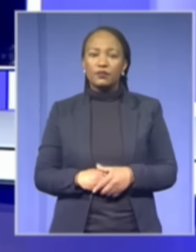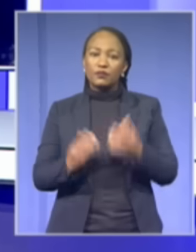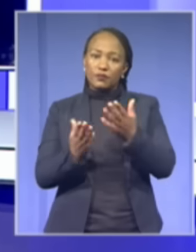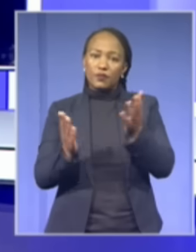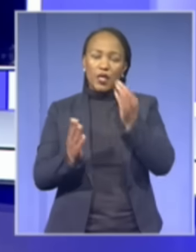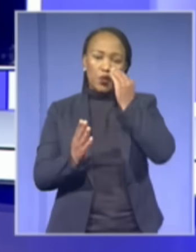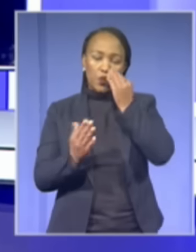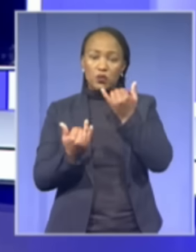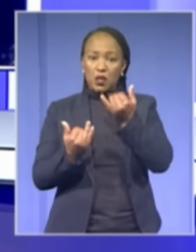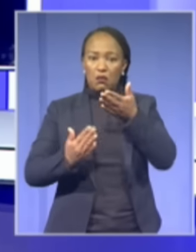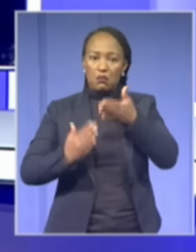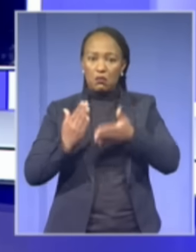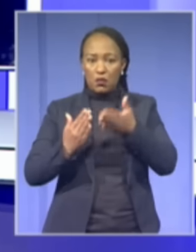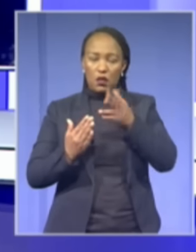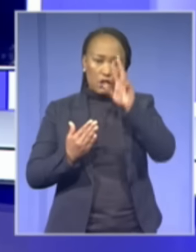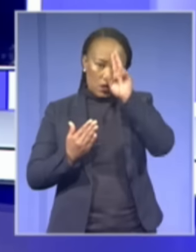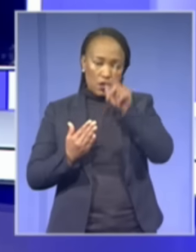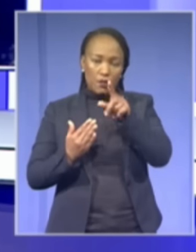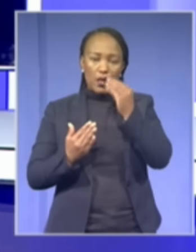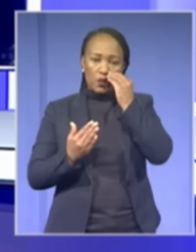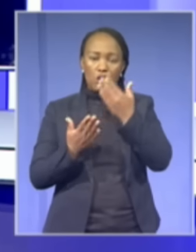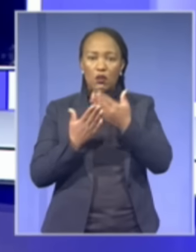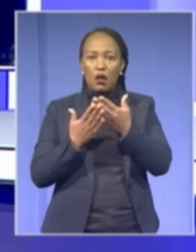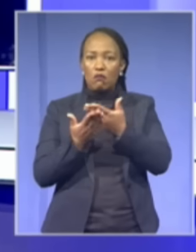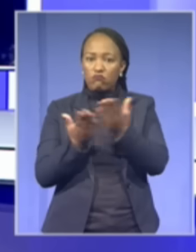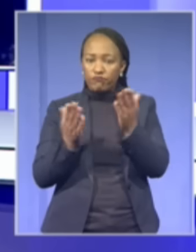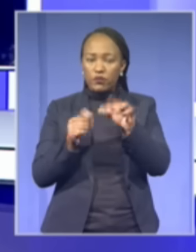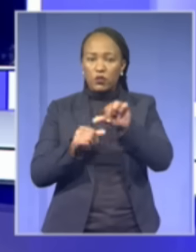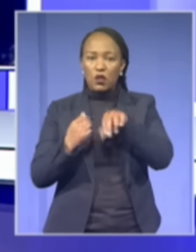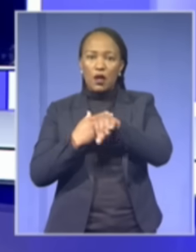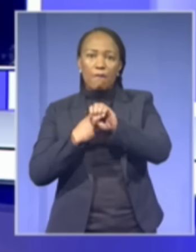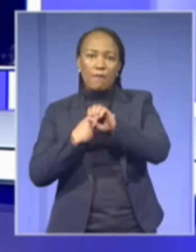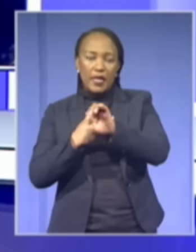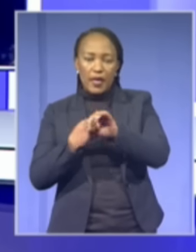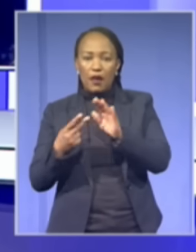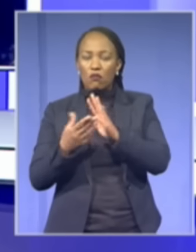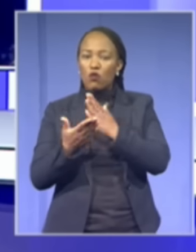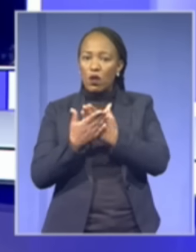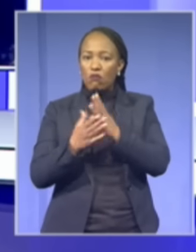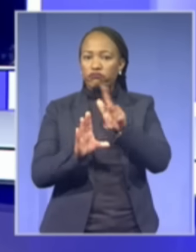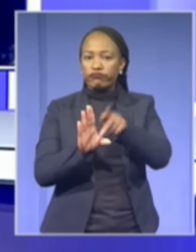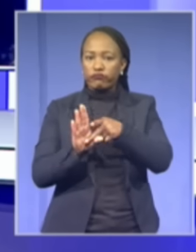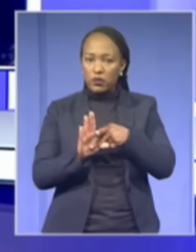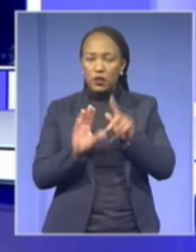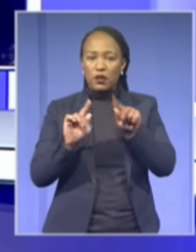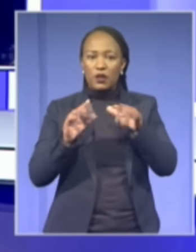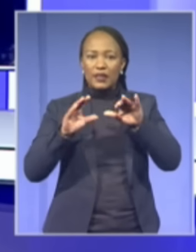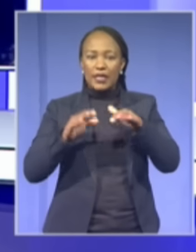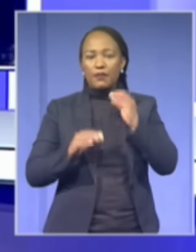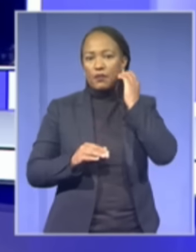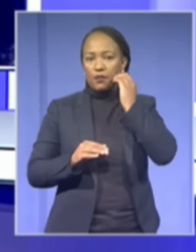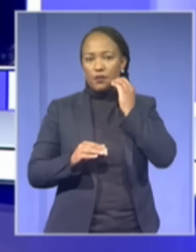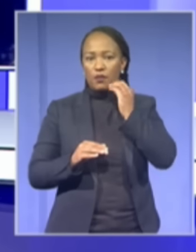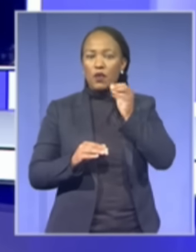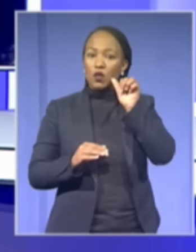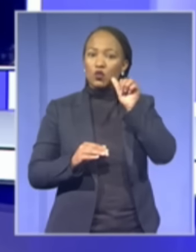Bagešo di felela mo gopolang gore taba tša rena di a hwetšagala go marangrang a dikgokagano fao le ka kgathago tema gona. Ba sehlopha sa taba tša Sesotho ba tla